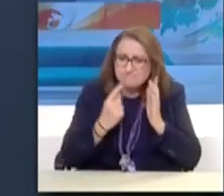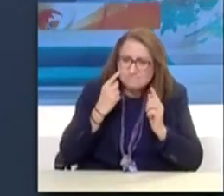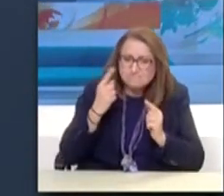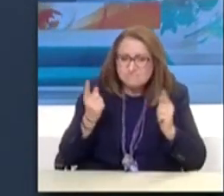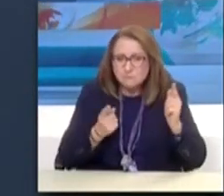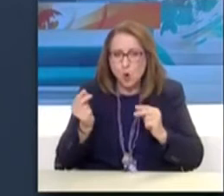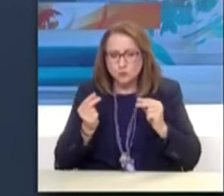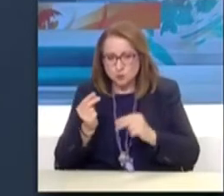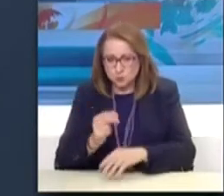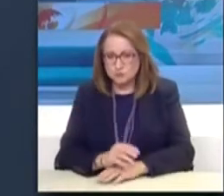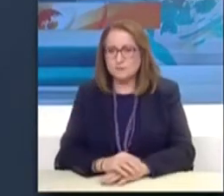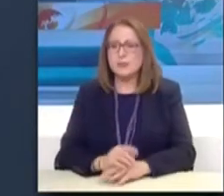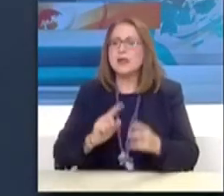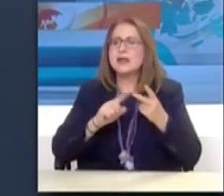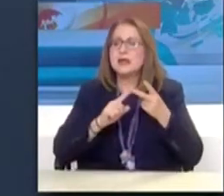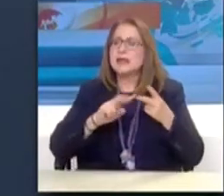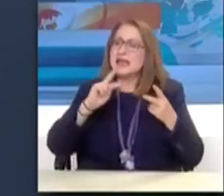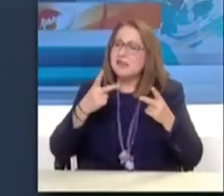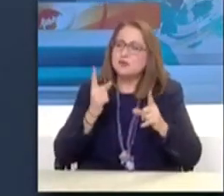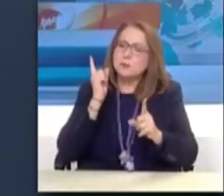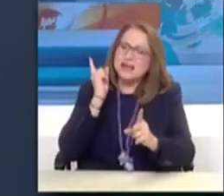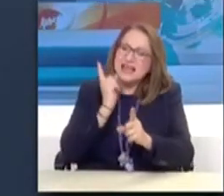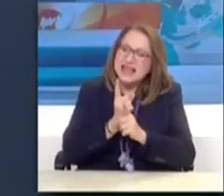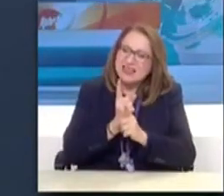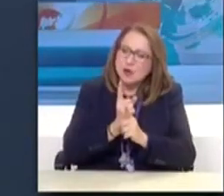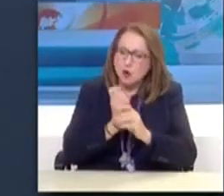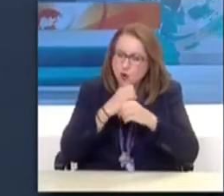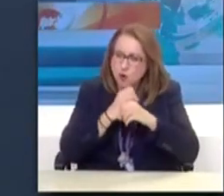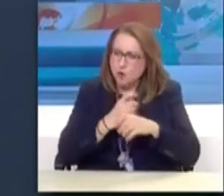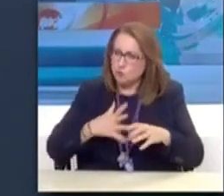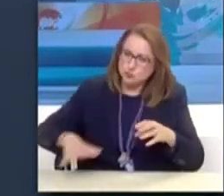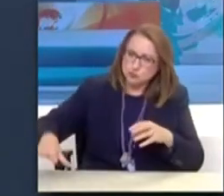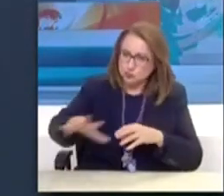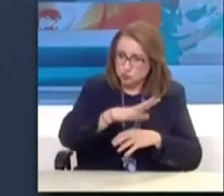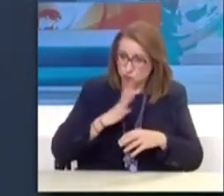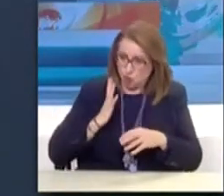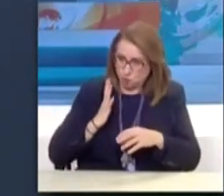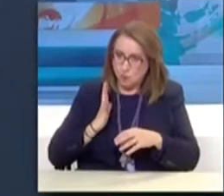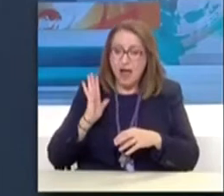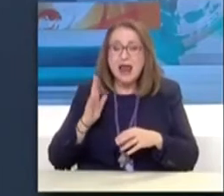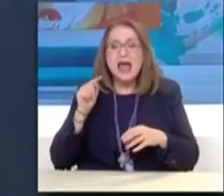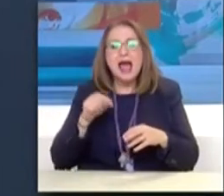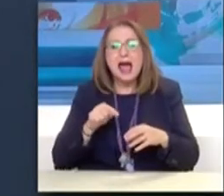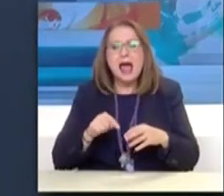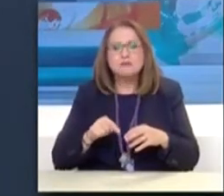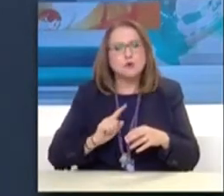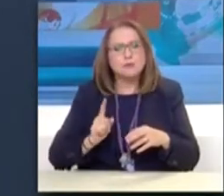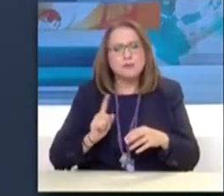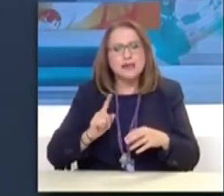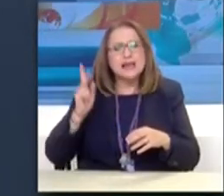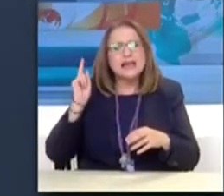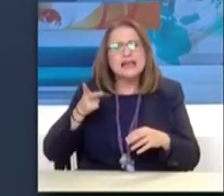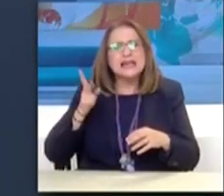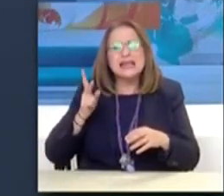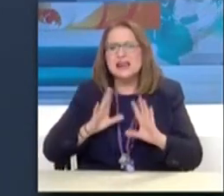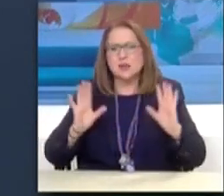επιτήρησης της νόσου και μια ειδική δειγματοληπτική διαδικασία στο γενικό πληθυσμό που όμως δεν θα εκθέτει σε κίνδυνο τις ομάδες